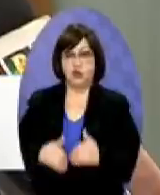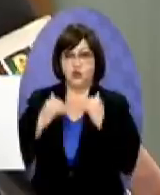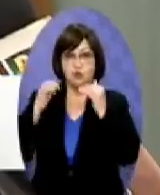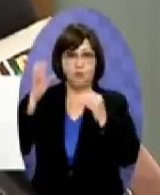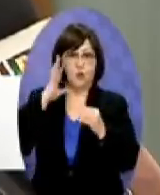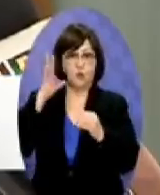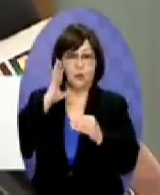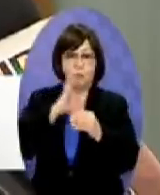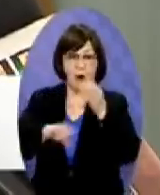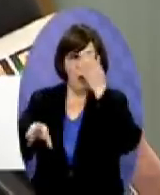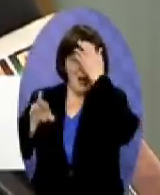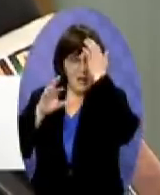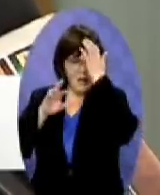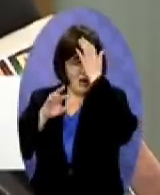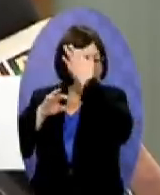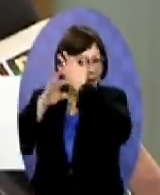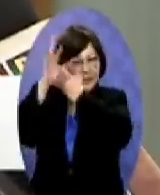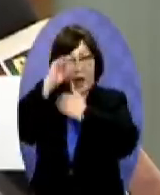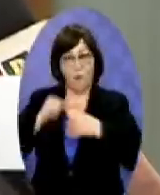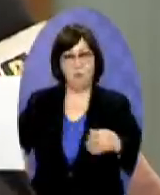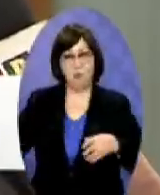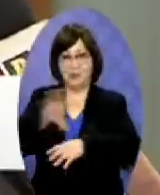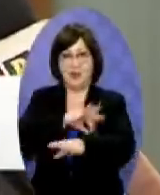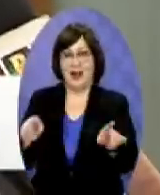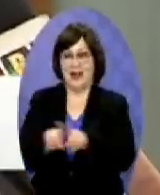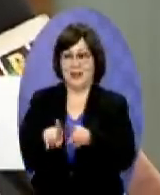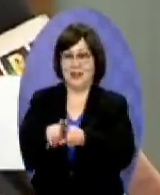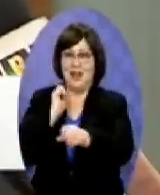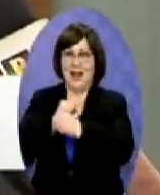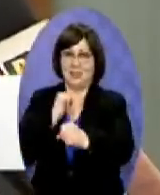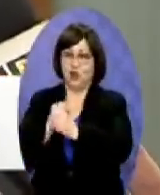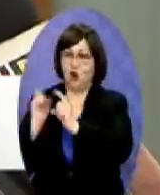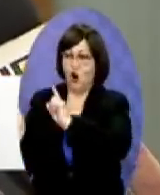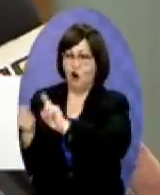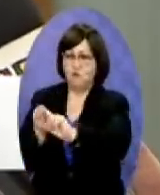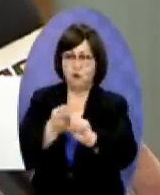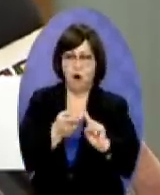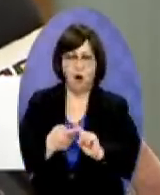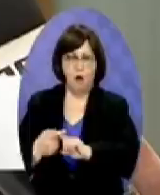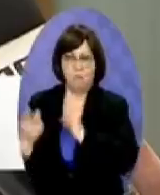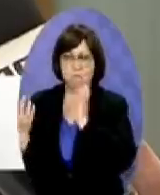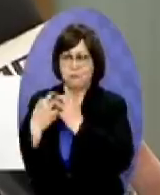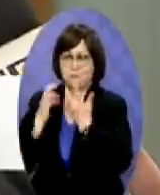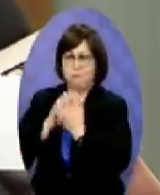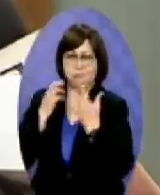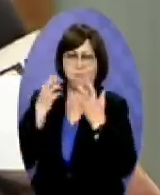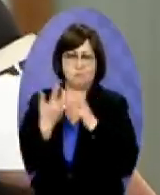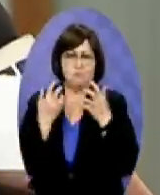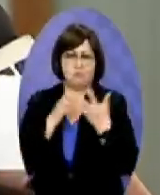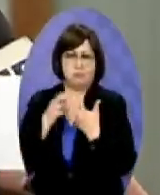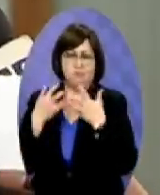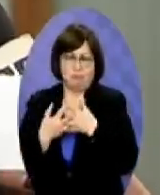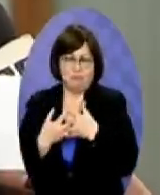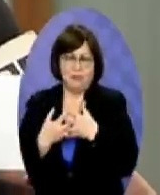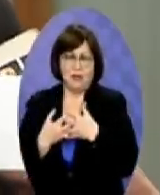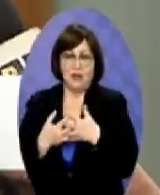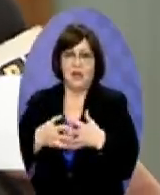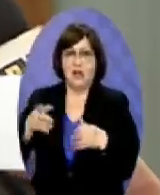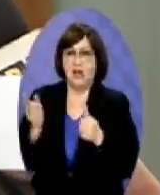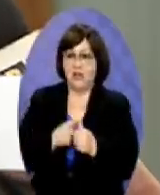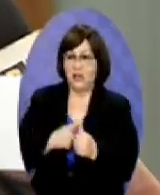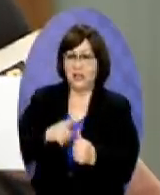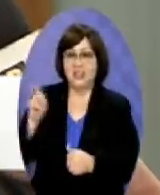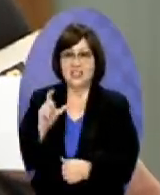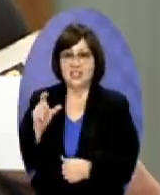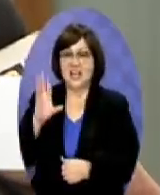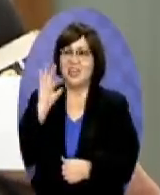бай илүү ажиллаа үйлдүүлэх шаардлагатай болж орон нутгач бай илүү ажиллаа үйлдүүлнэ. Нэг үгэрлэл хин хизээ юг яаж ямар аргачлал хийх вэ гэдэг